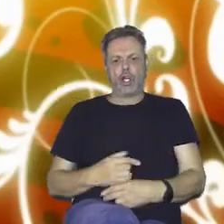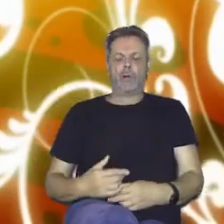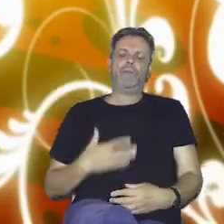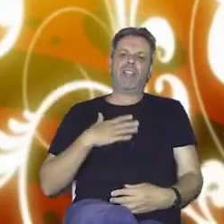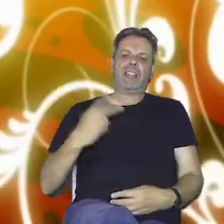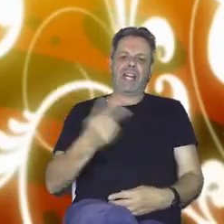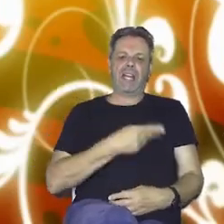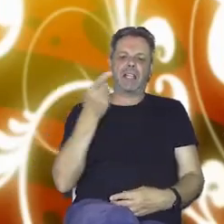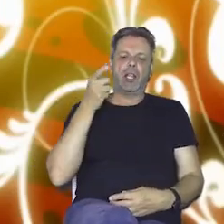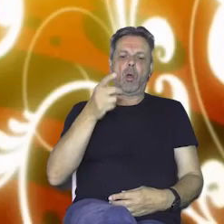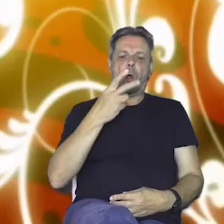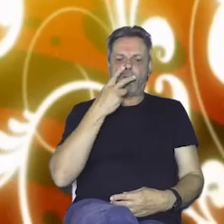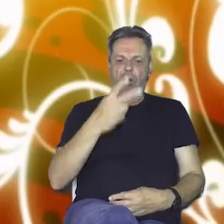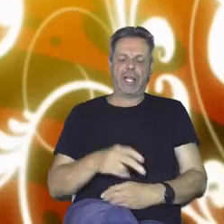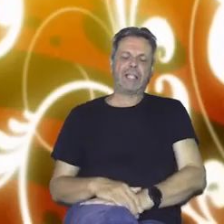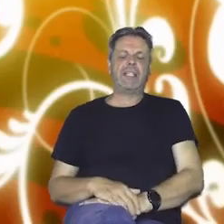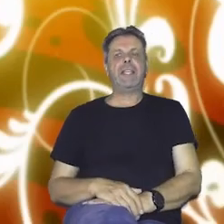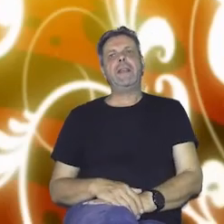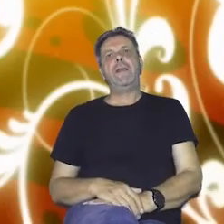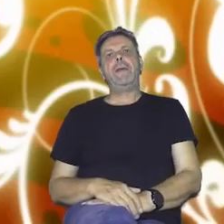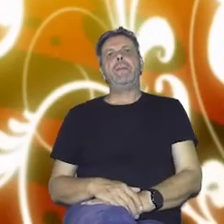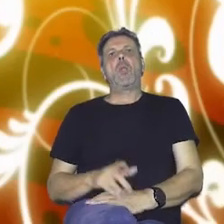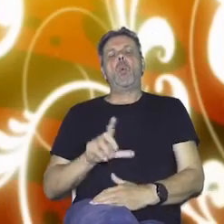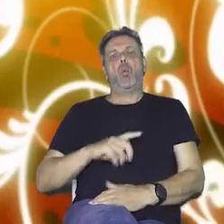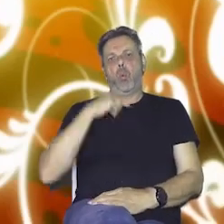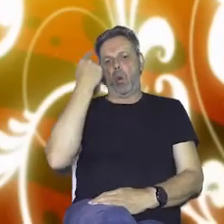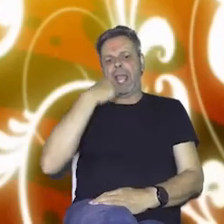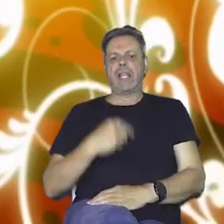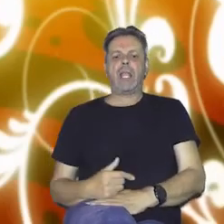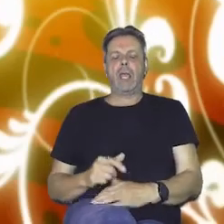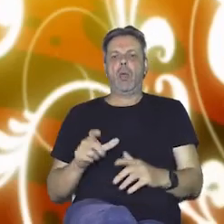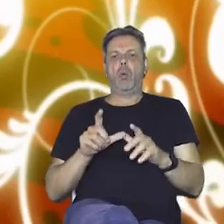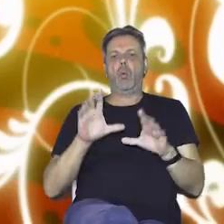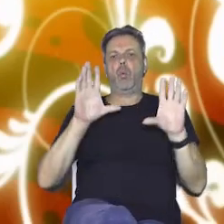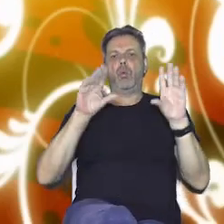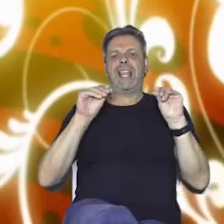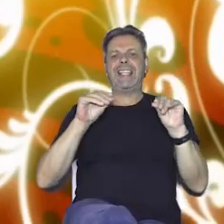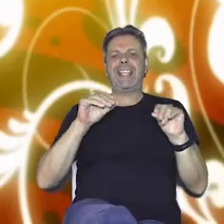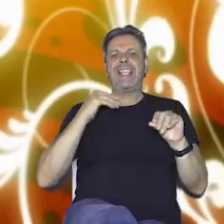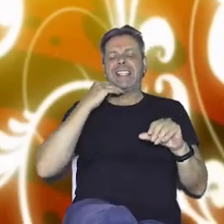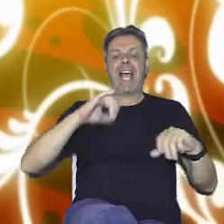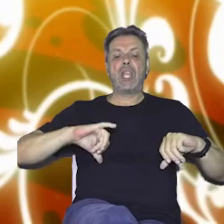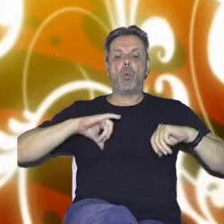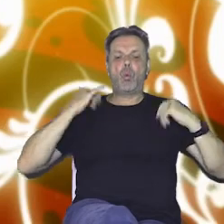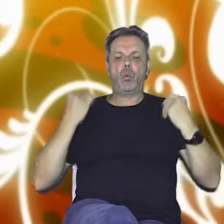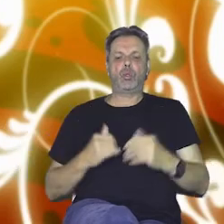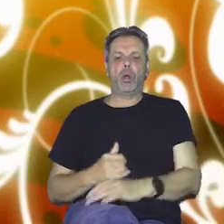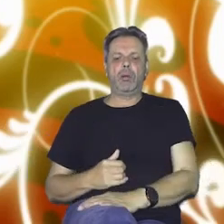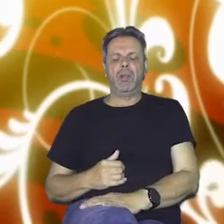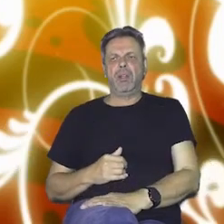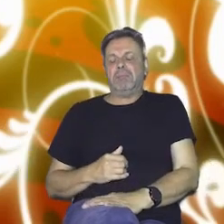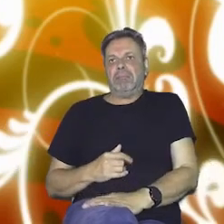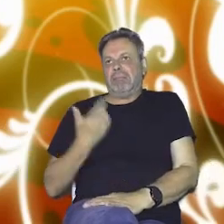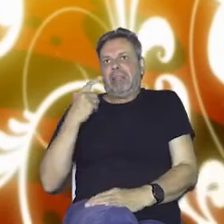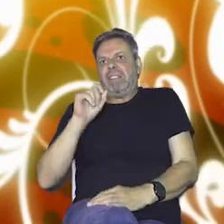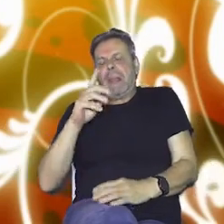gledatelji, ovo gledajte, gledateljice, ovo gledajte u nedjelju u 10 sati ujutro, ja mislim da je u 10 ili u 12, više